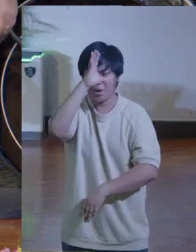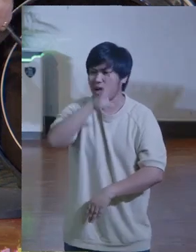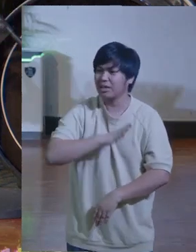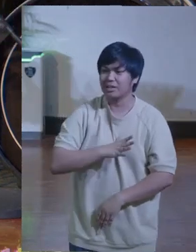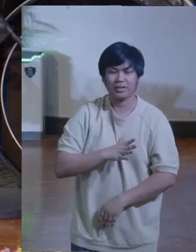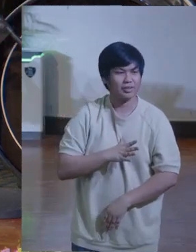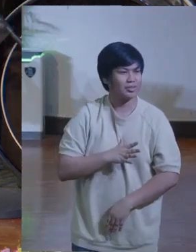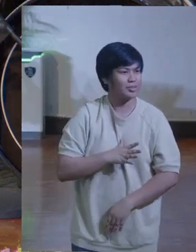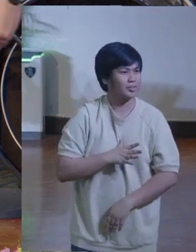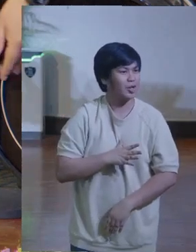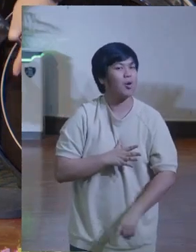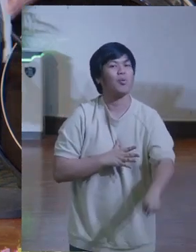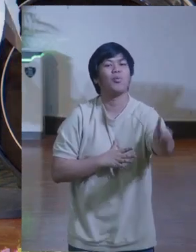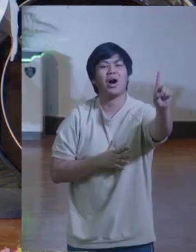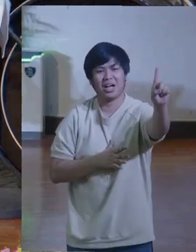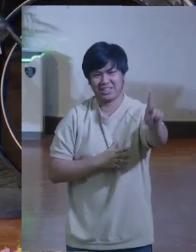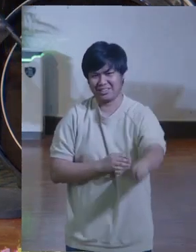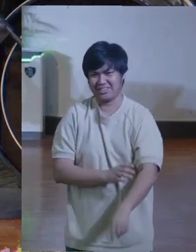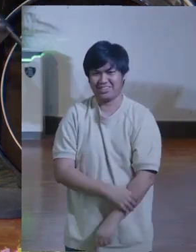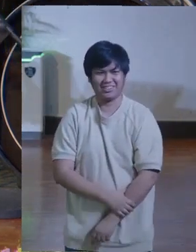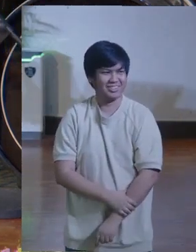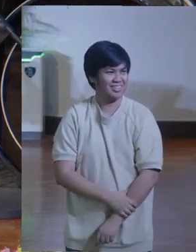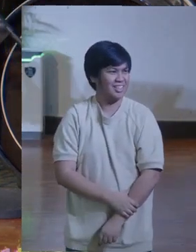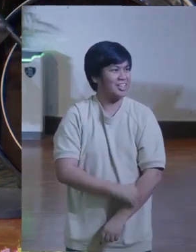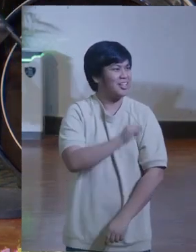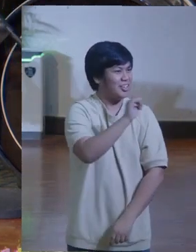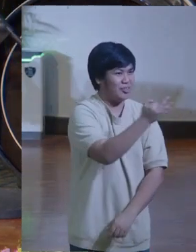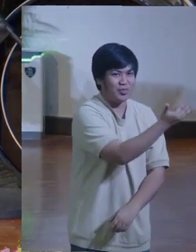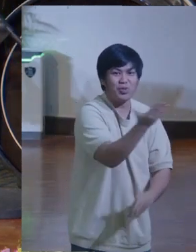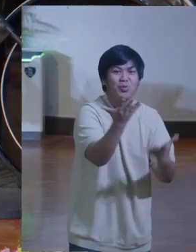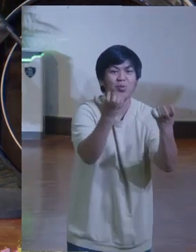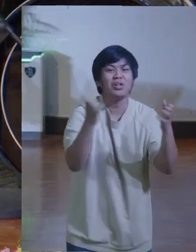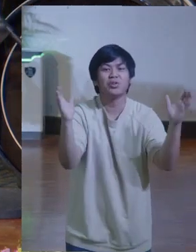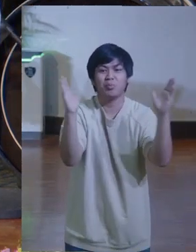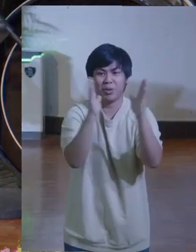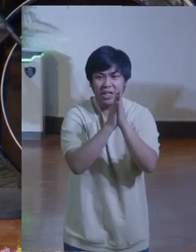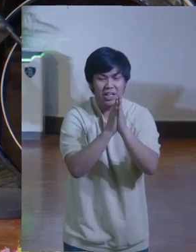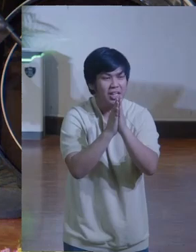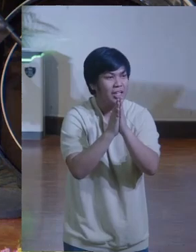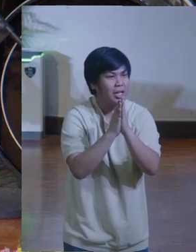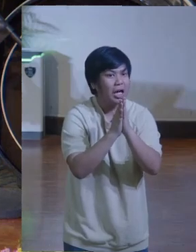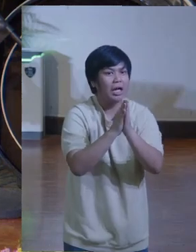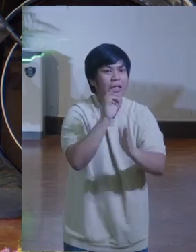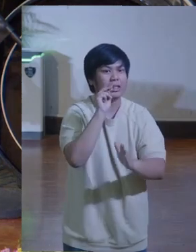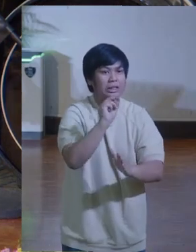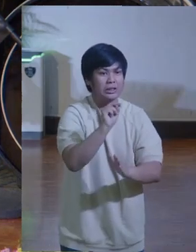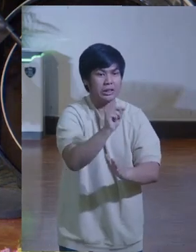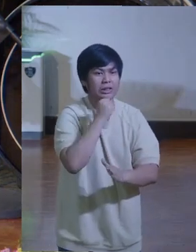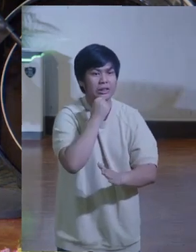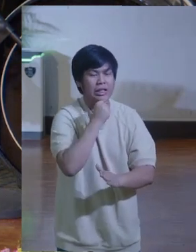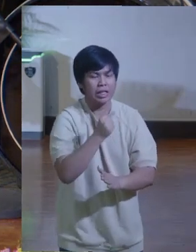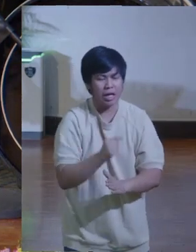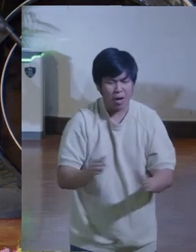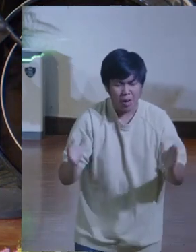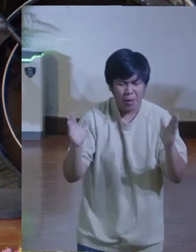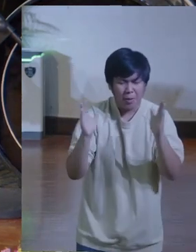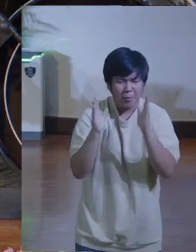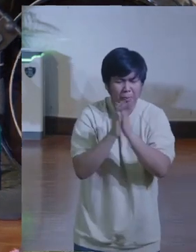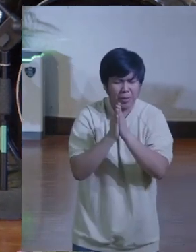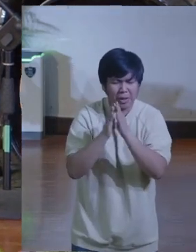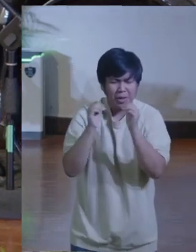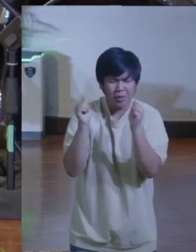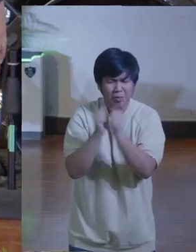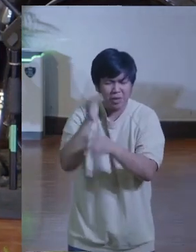men? Kapag nais niyong manalangin, kailangan niyo bang samahan kayo ng pastor